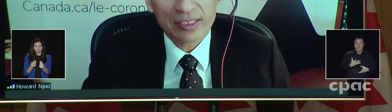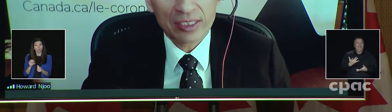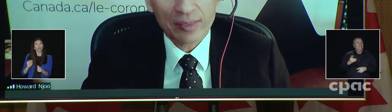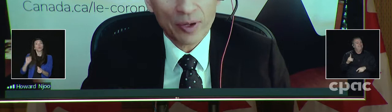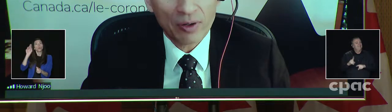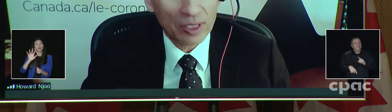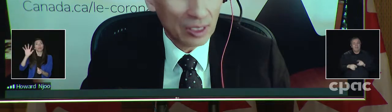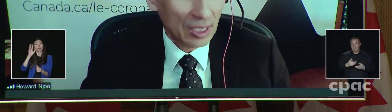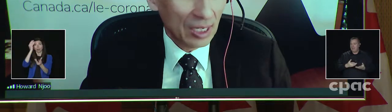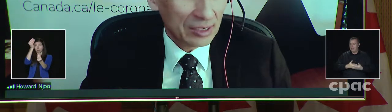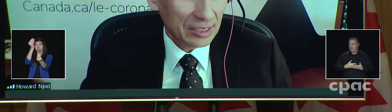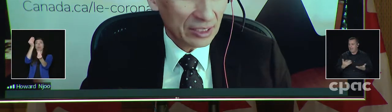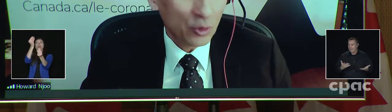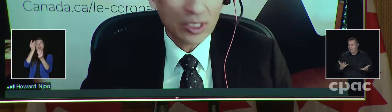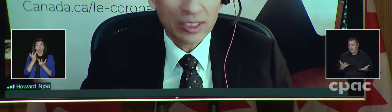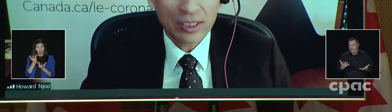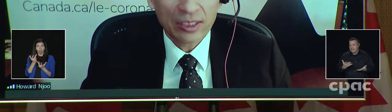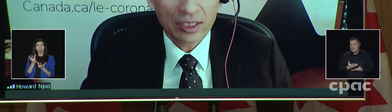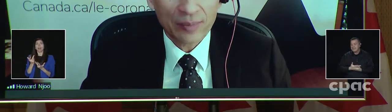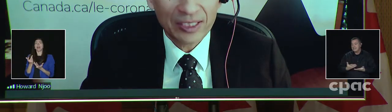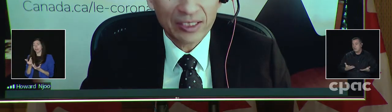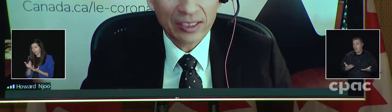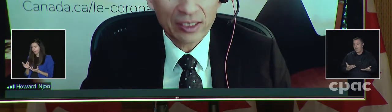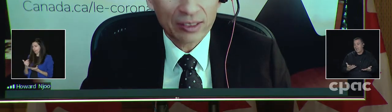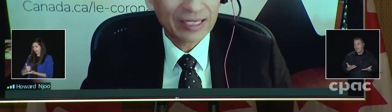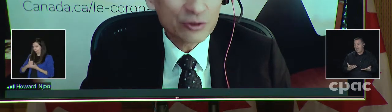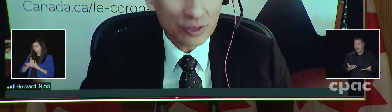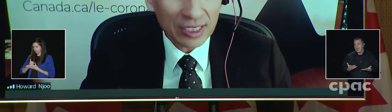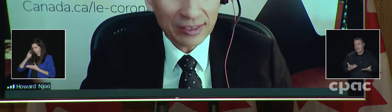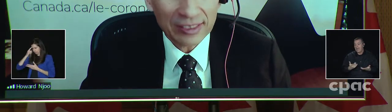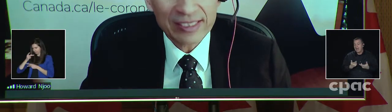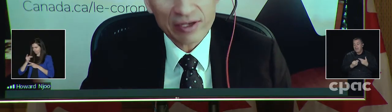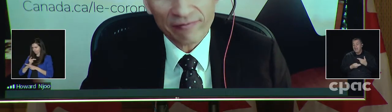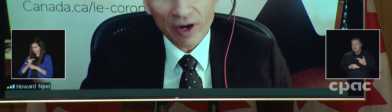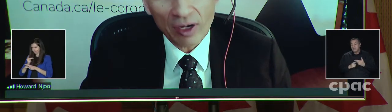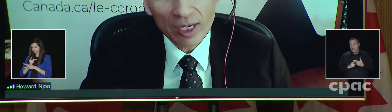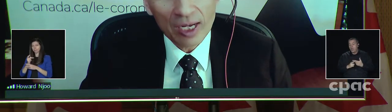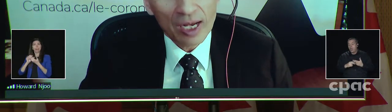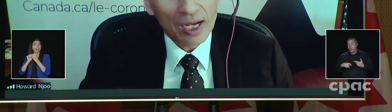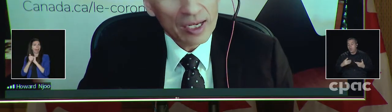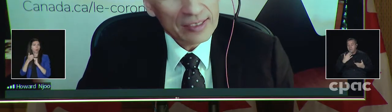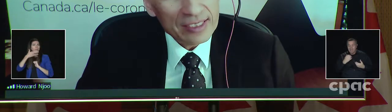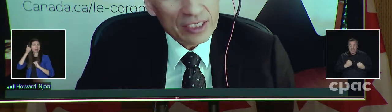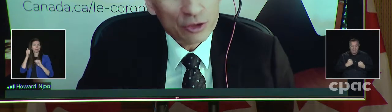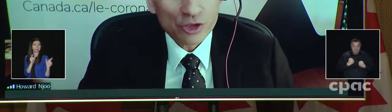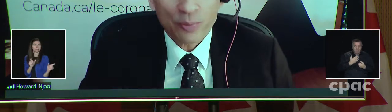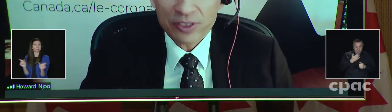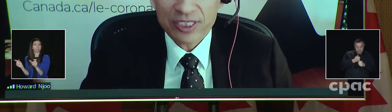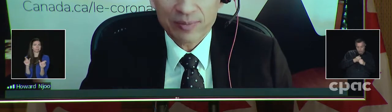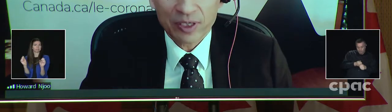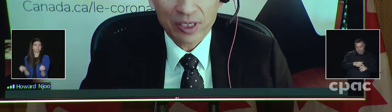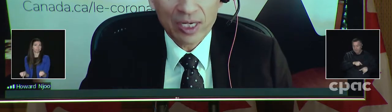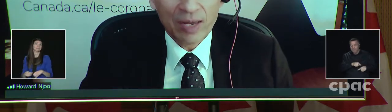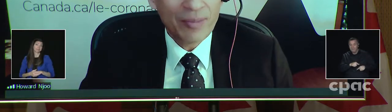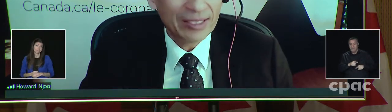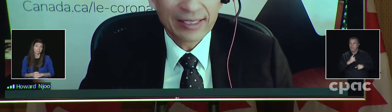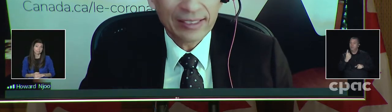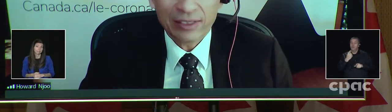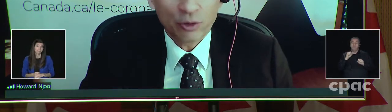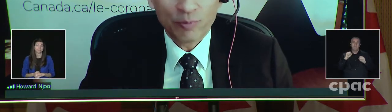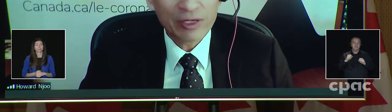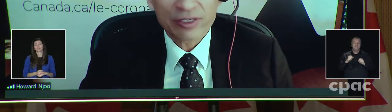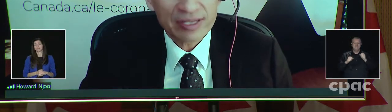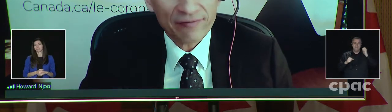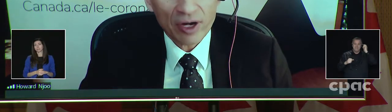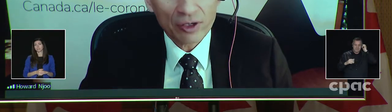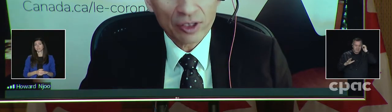Ça dépend. C'est quoi le résultat des efforts? C'est toujours possible que malgré